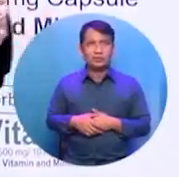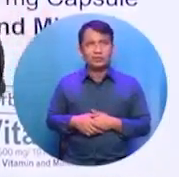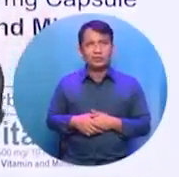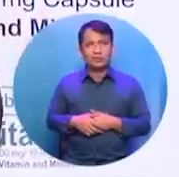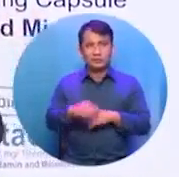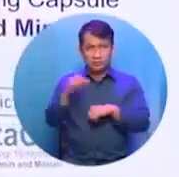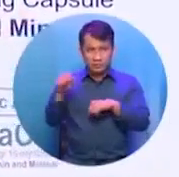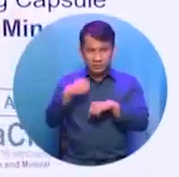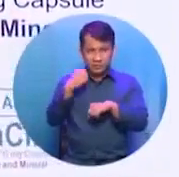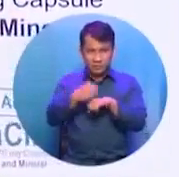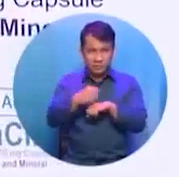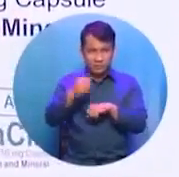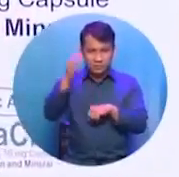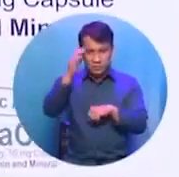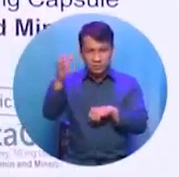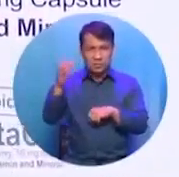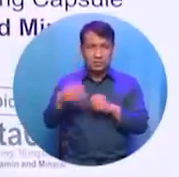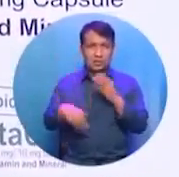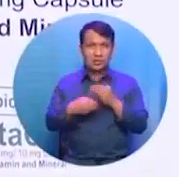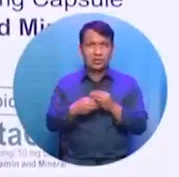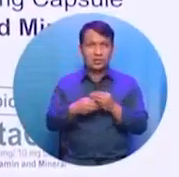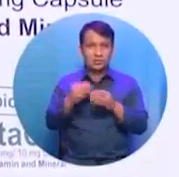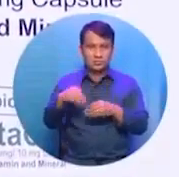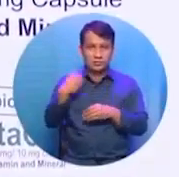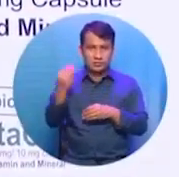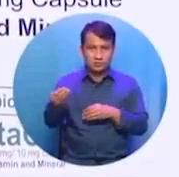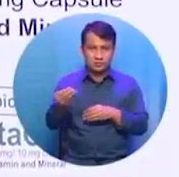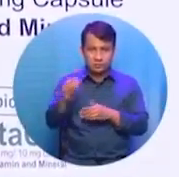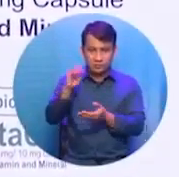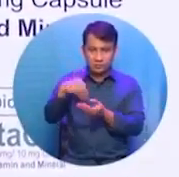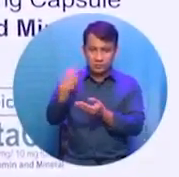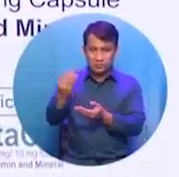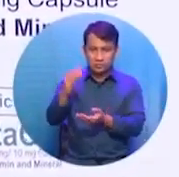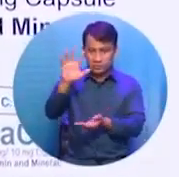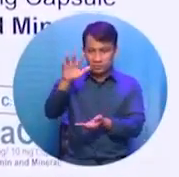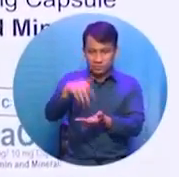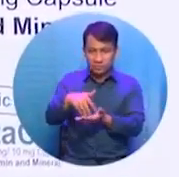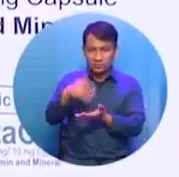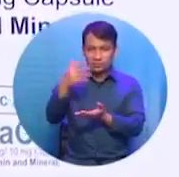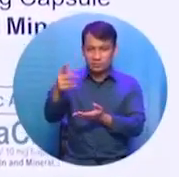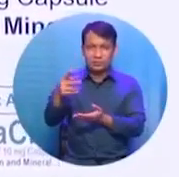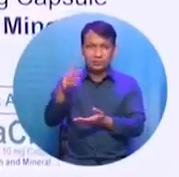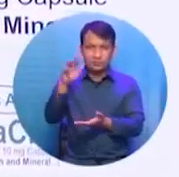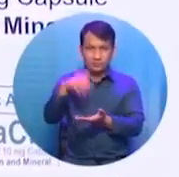St. Charles. Okay, sige. Bibigyan kita ng 5,000. Therapy.